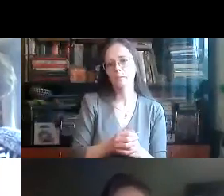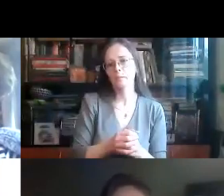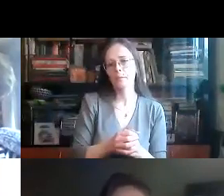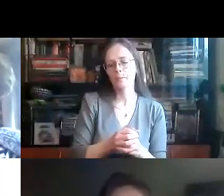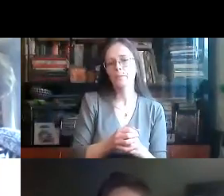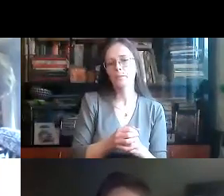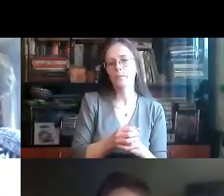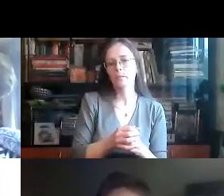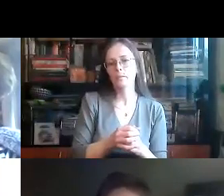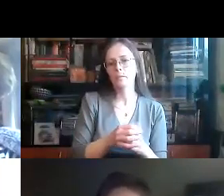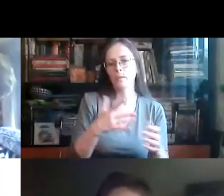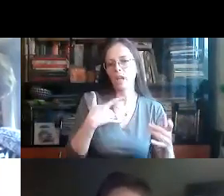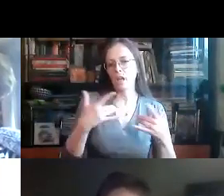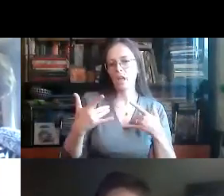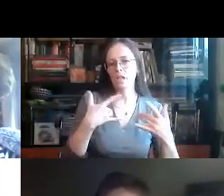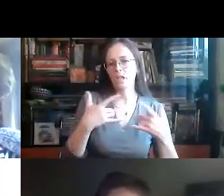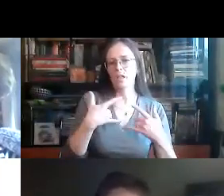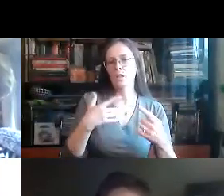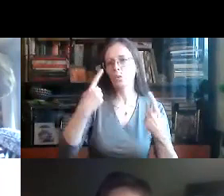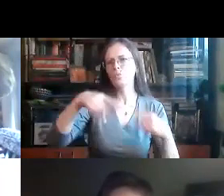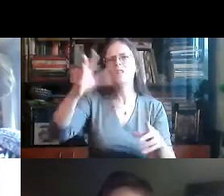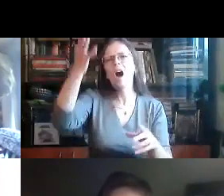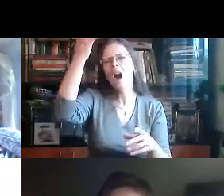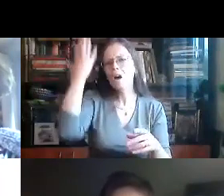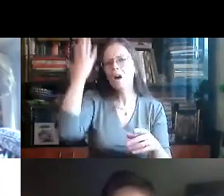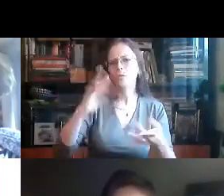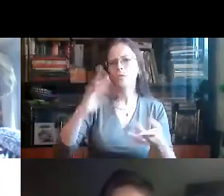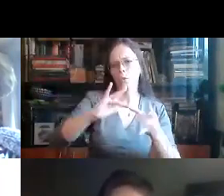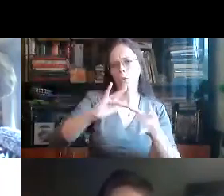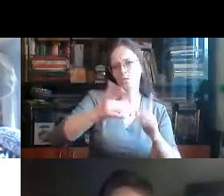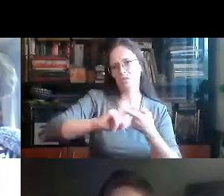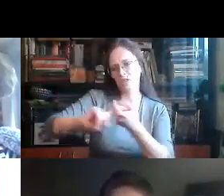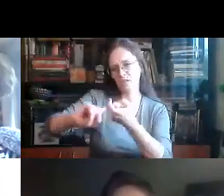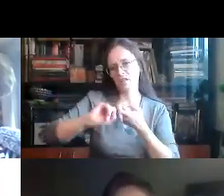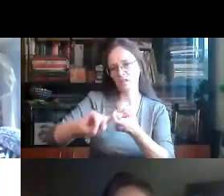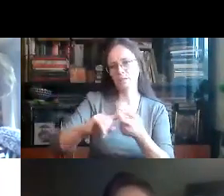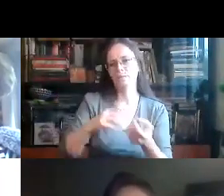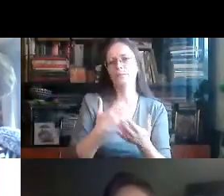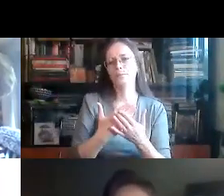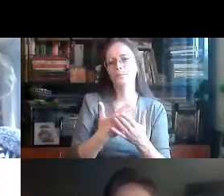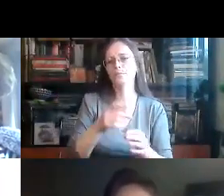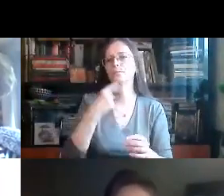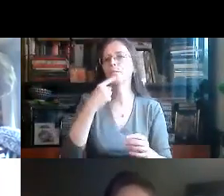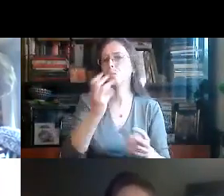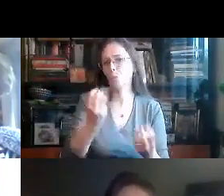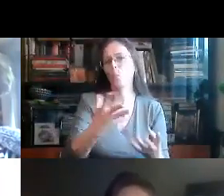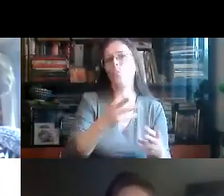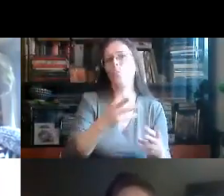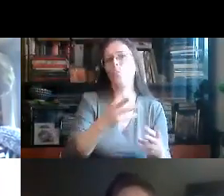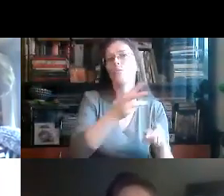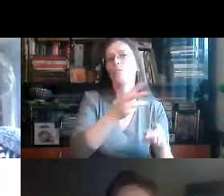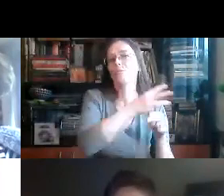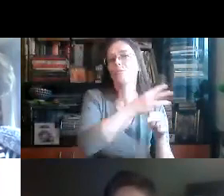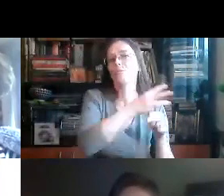уже использует технологии. Если мы говорим просто о видео, о еще каких-то вот возможностях, что